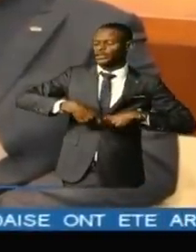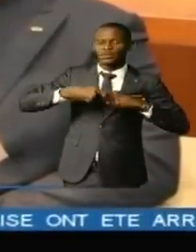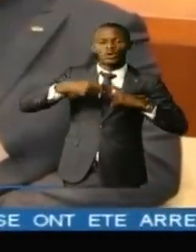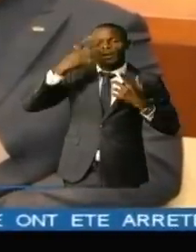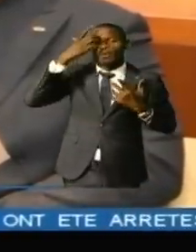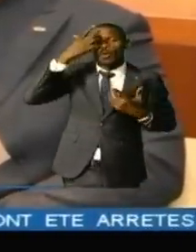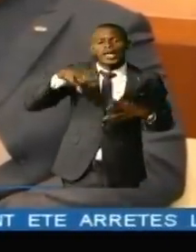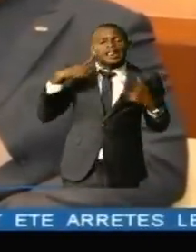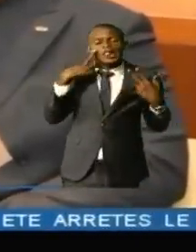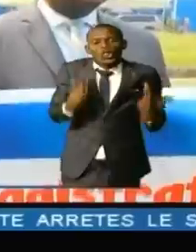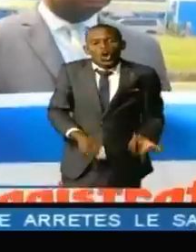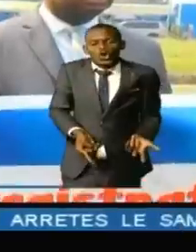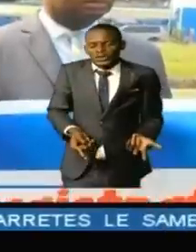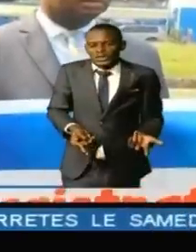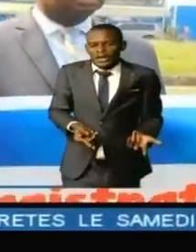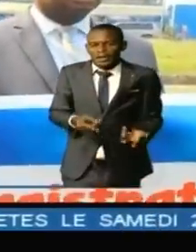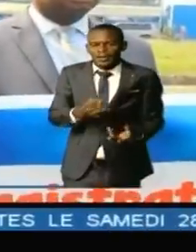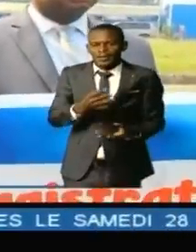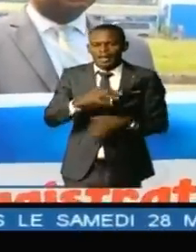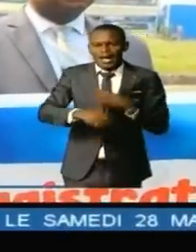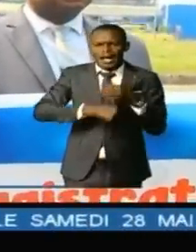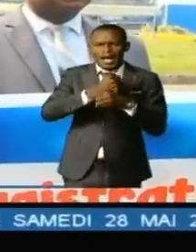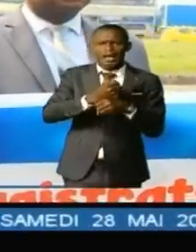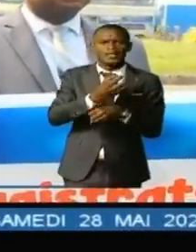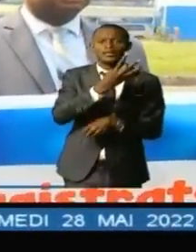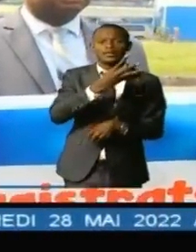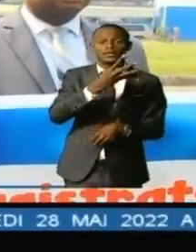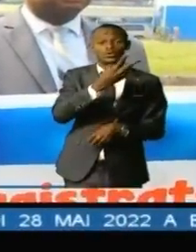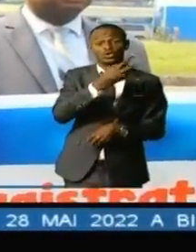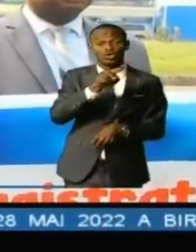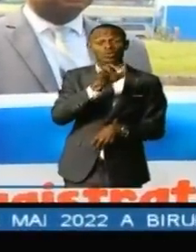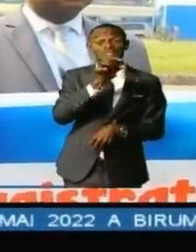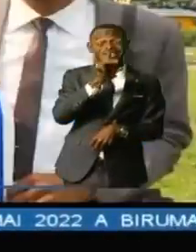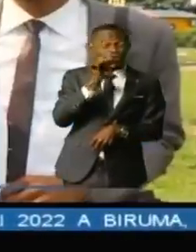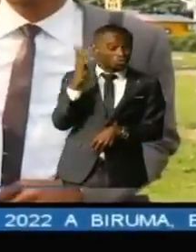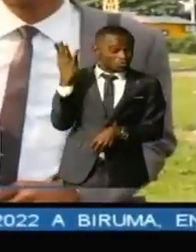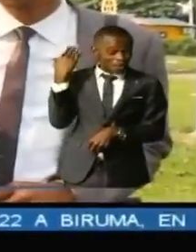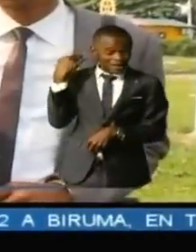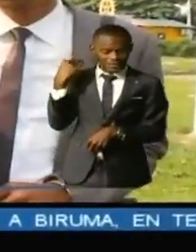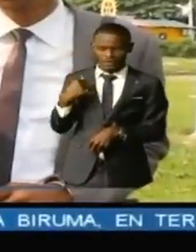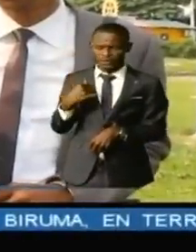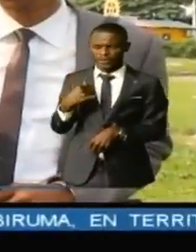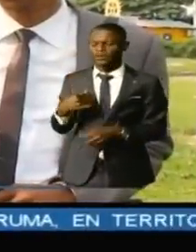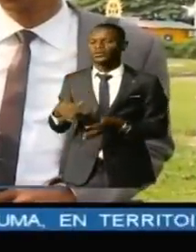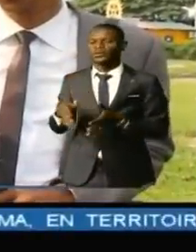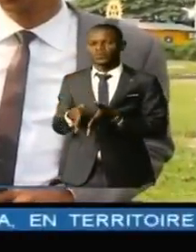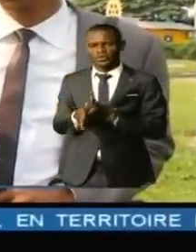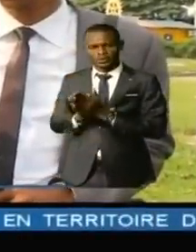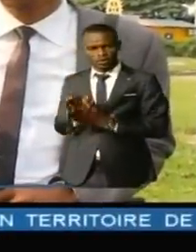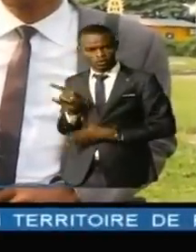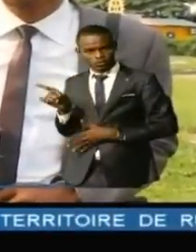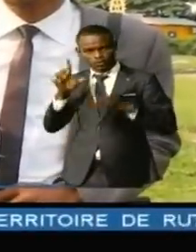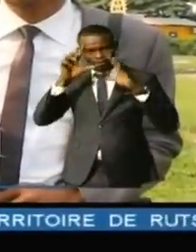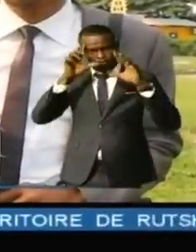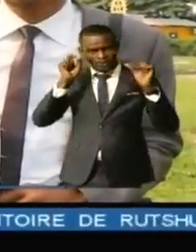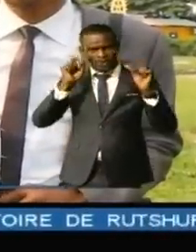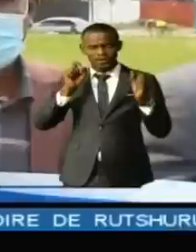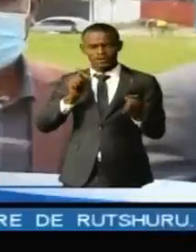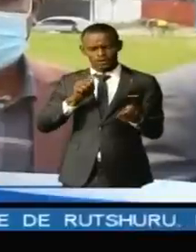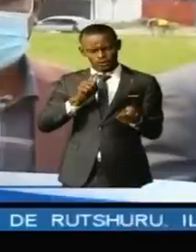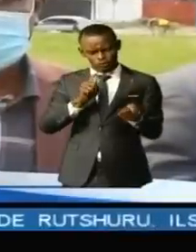ces irrégularités et injustices en daignant nous réhabiliter et sauver la vie de nos